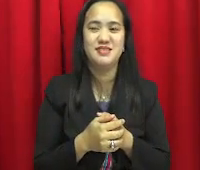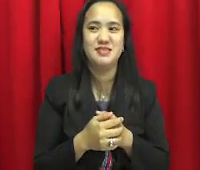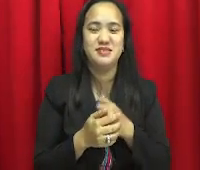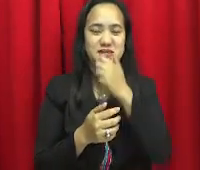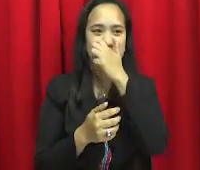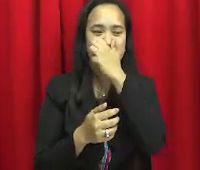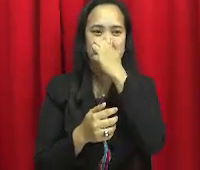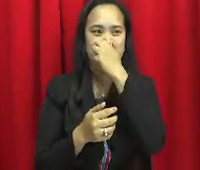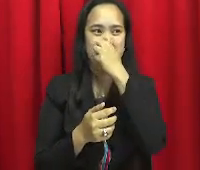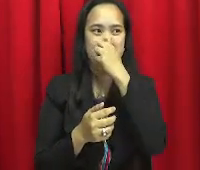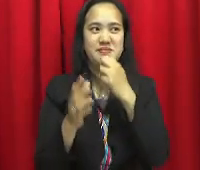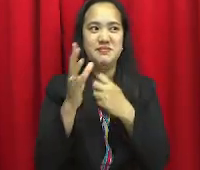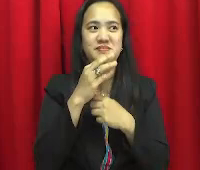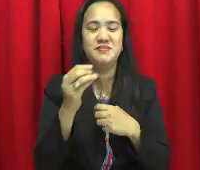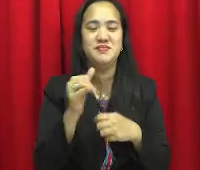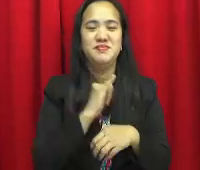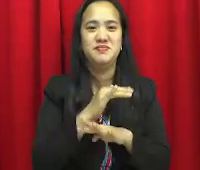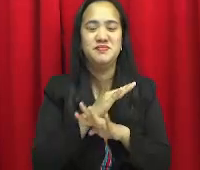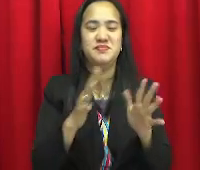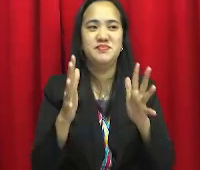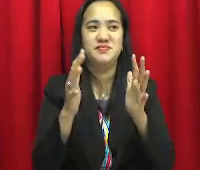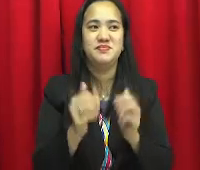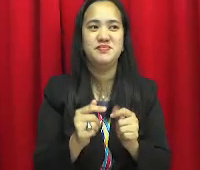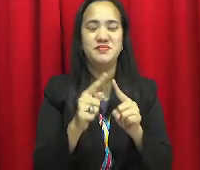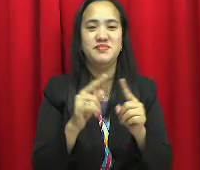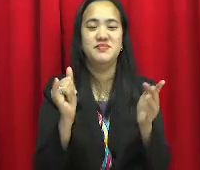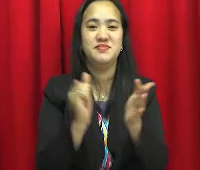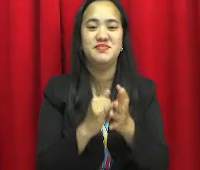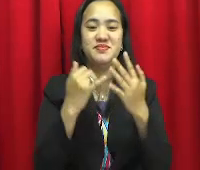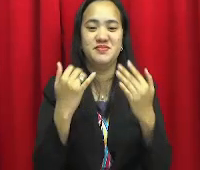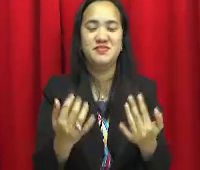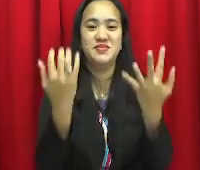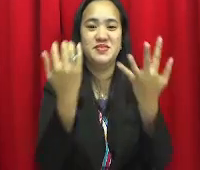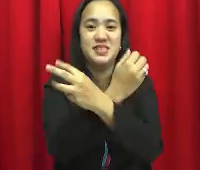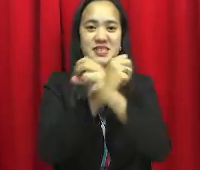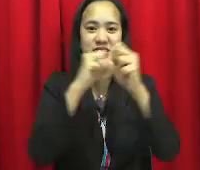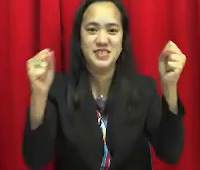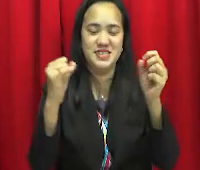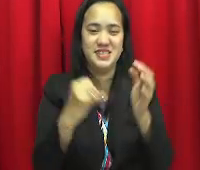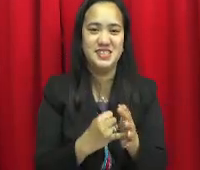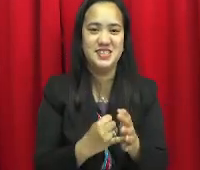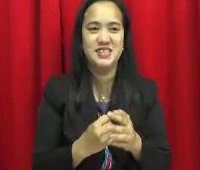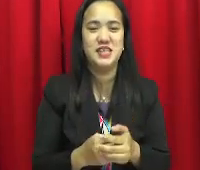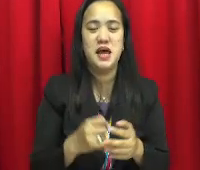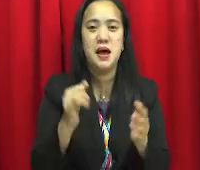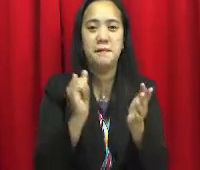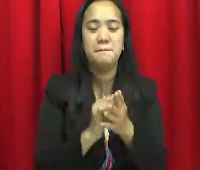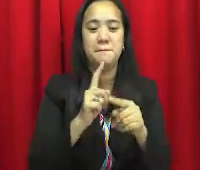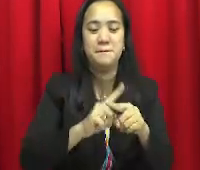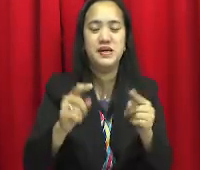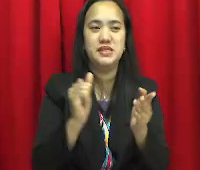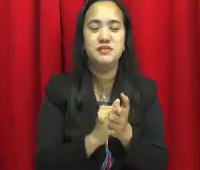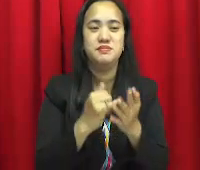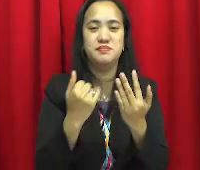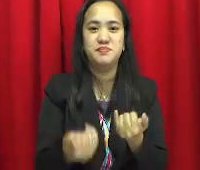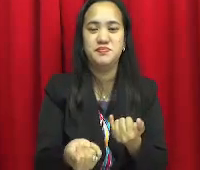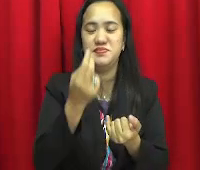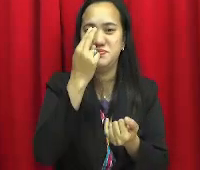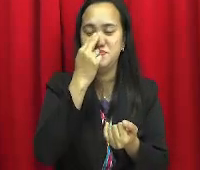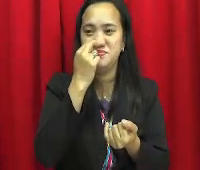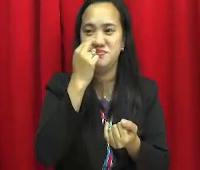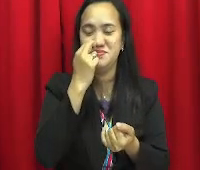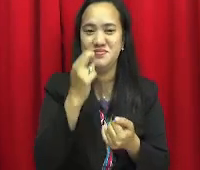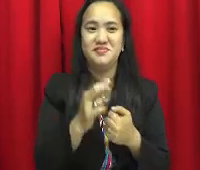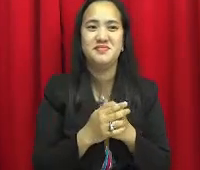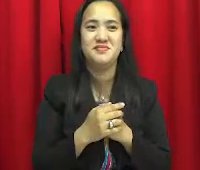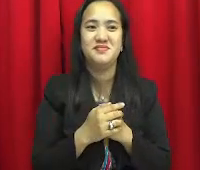Hiner. Ayokong tapusin, ayokong sabihin sa kanya na ligtas na siya. Hindi. Kasi pag sinabi ko yun, titigil naman siya sa paggawa ng